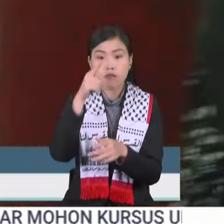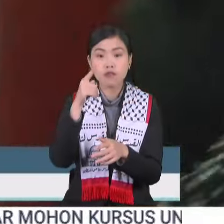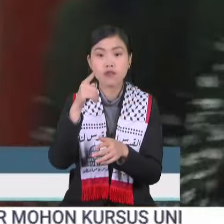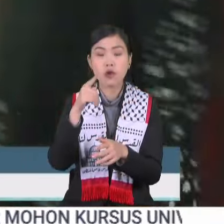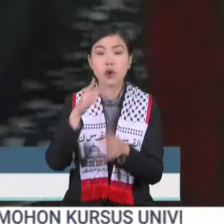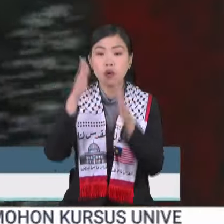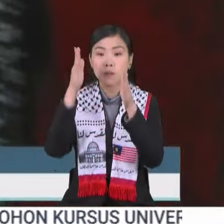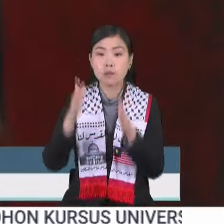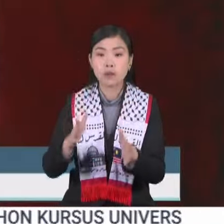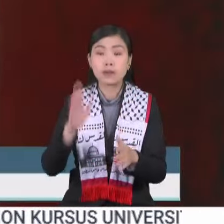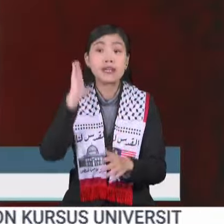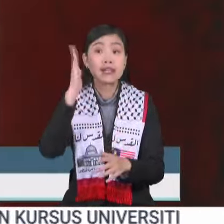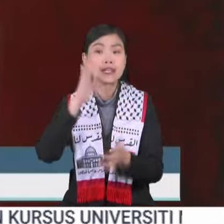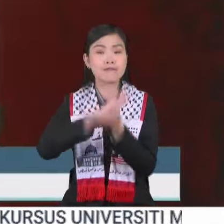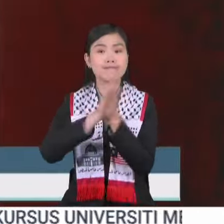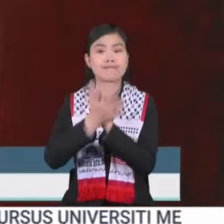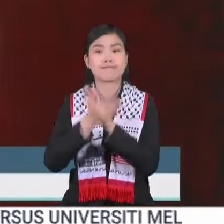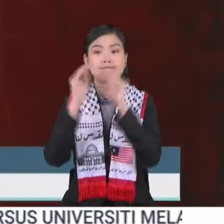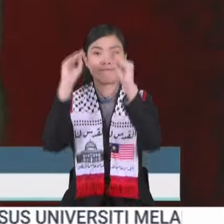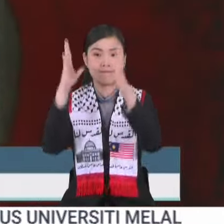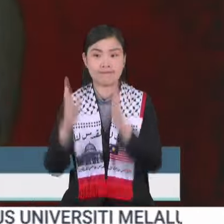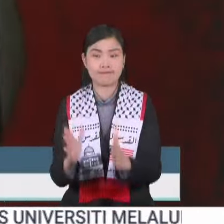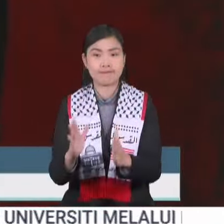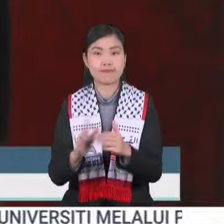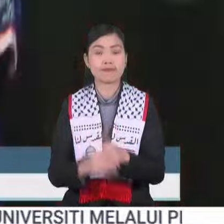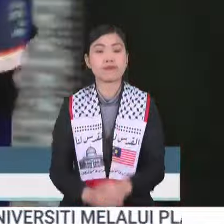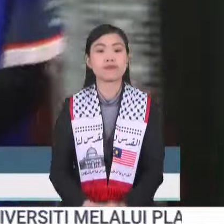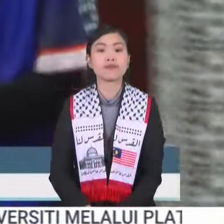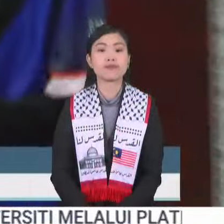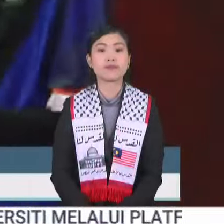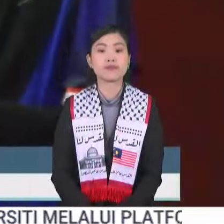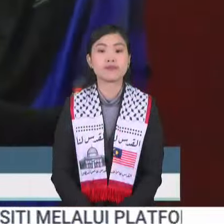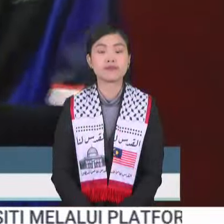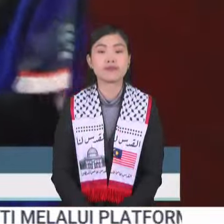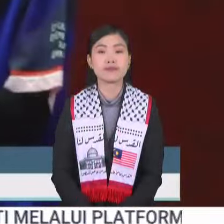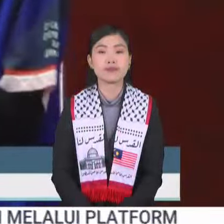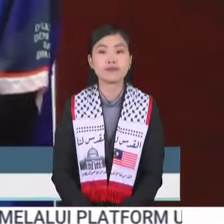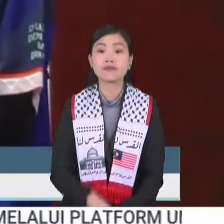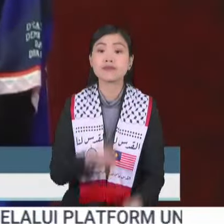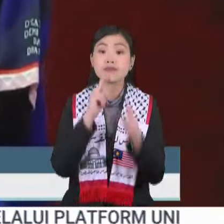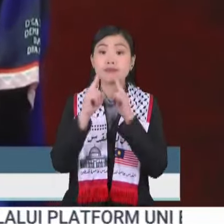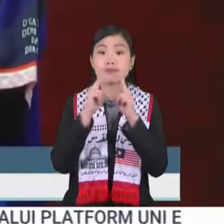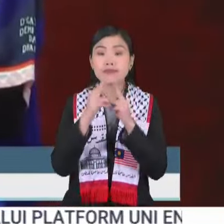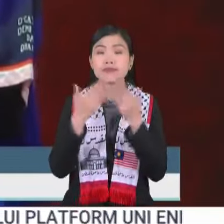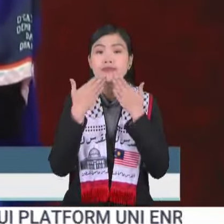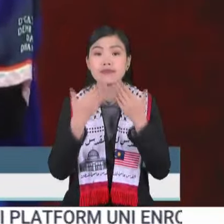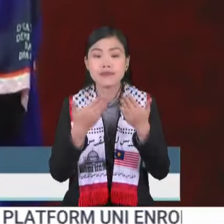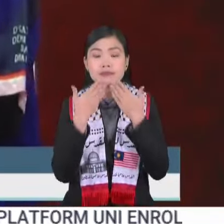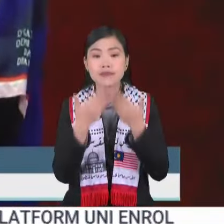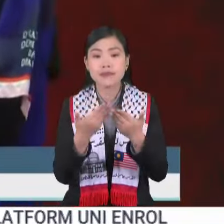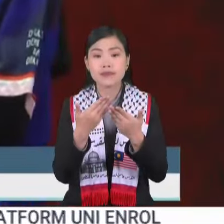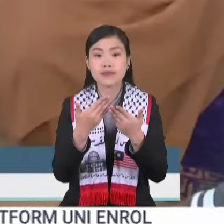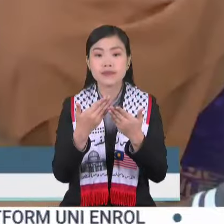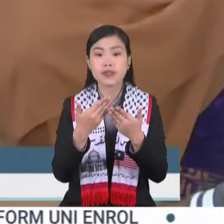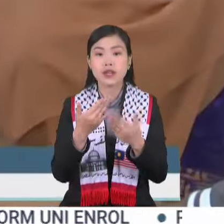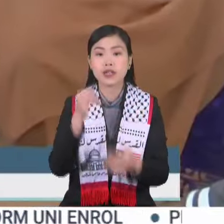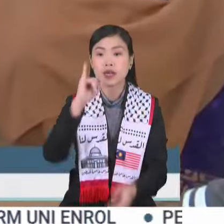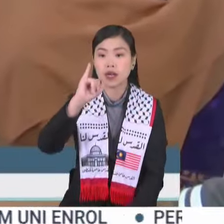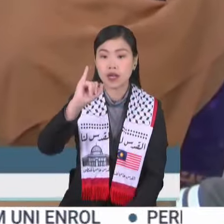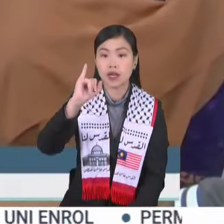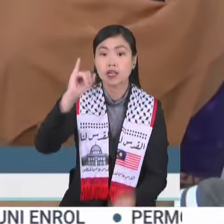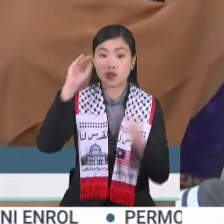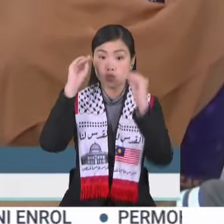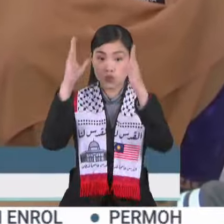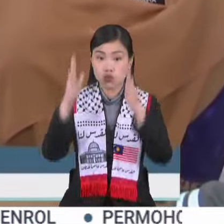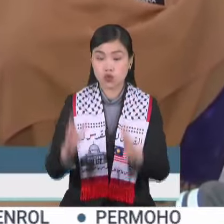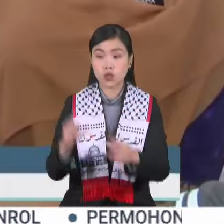guru bersempena bulan yang penuh Mulia ini ingin mengucapkan jutaan terima kasihlah kepada pihak guru kerana telah